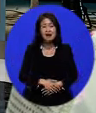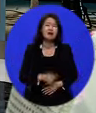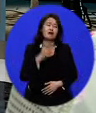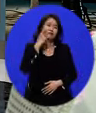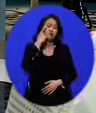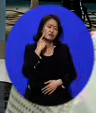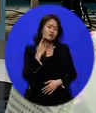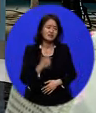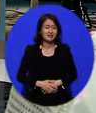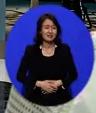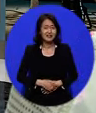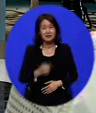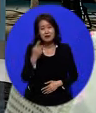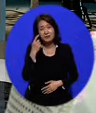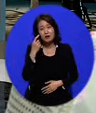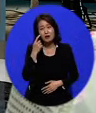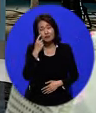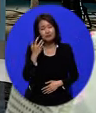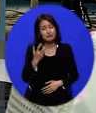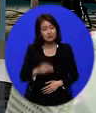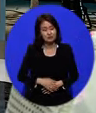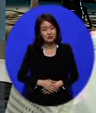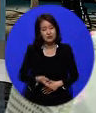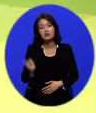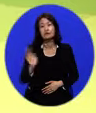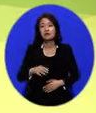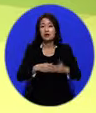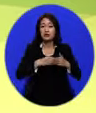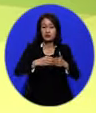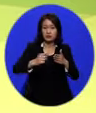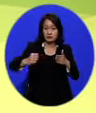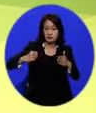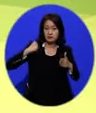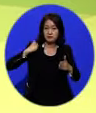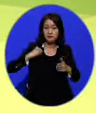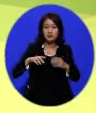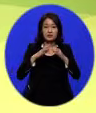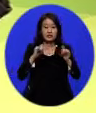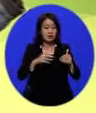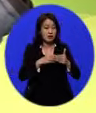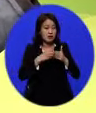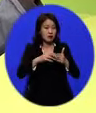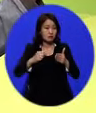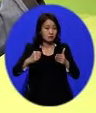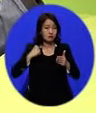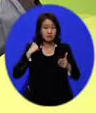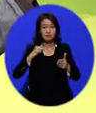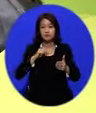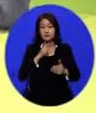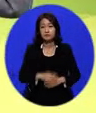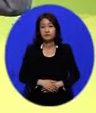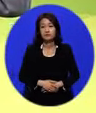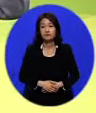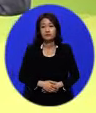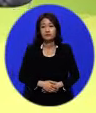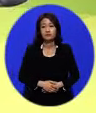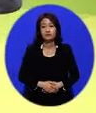짠해요. 네, 그런데 이 아이는요 굉장히 리더형이에요. 사람을 리더하는 형이에요. 자,